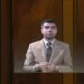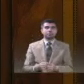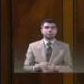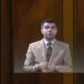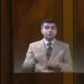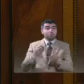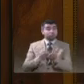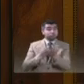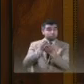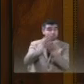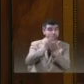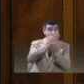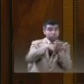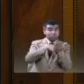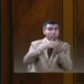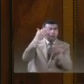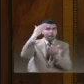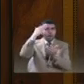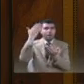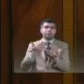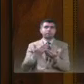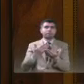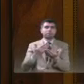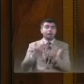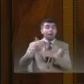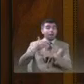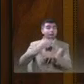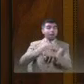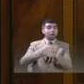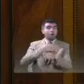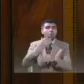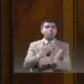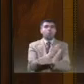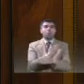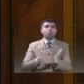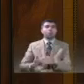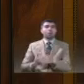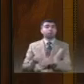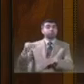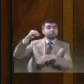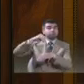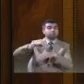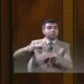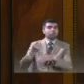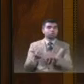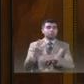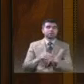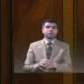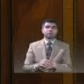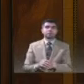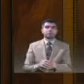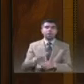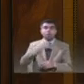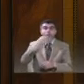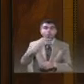والسياق ينطلق منذ أن شكلت الحكومة، بحيث أن الوضع